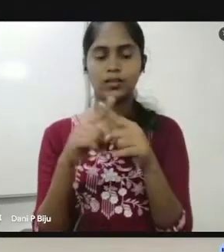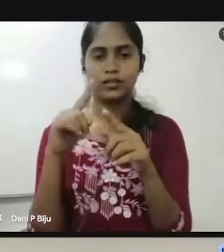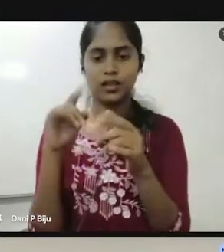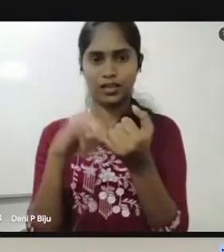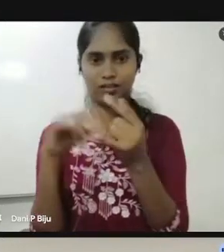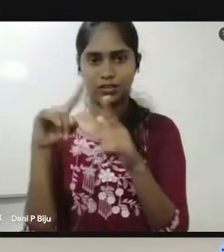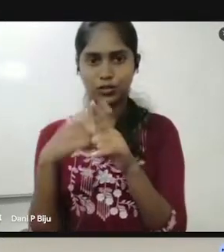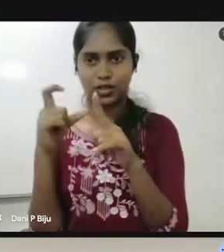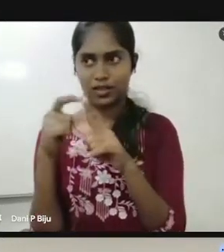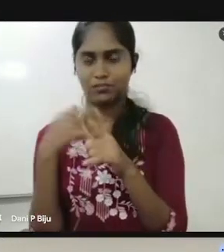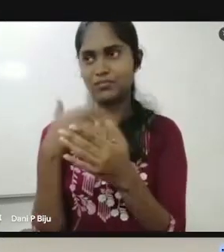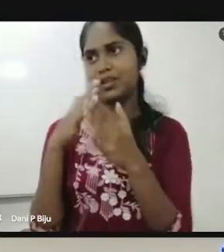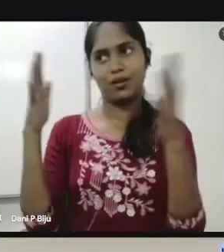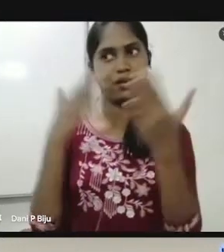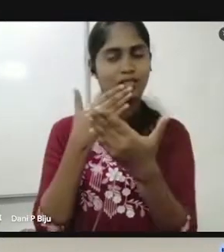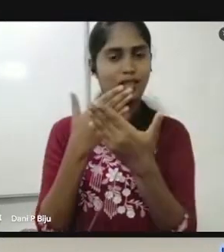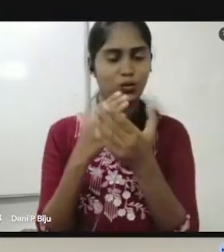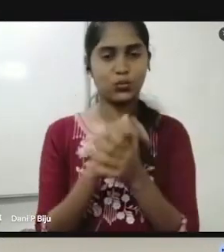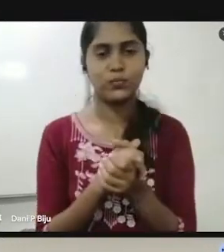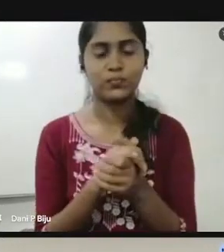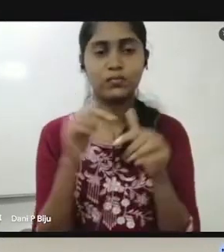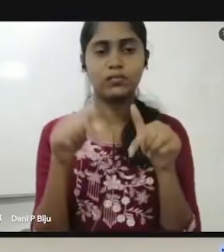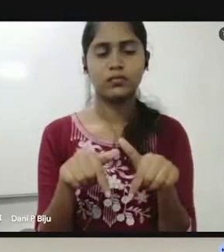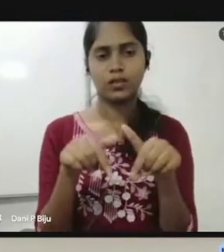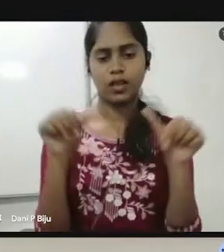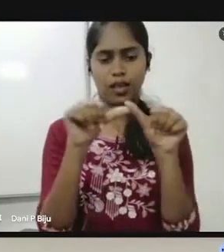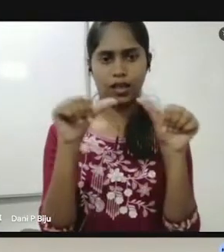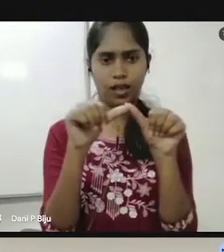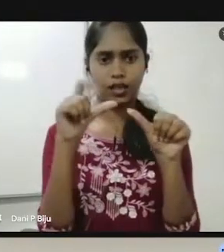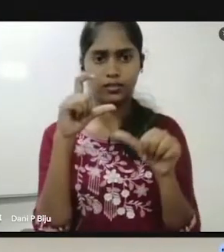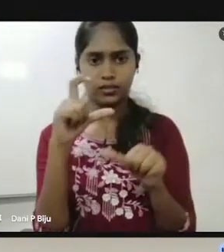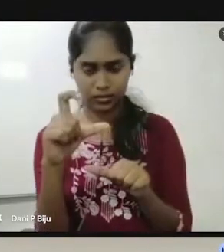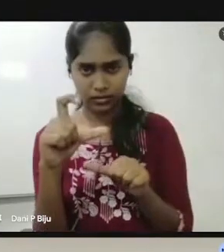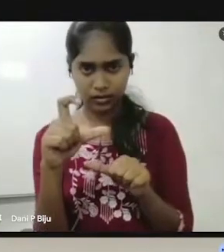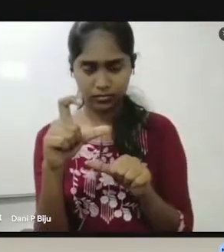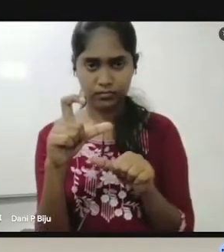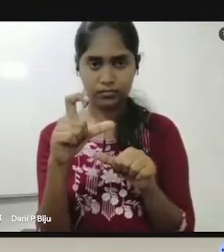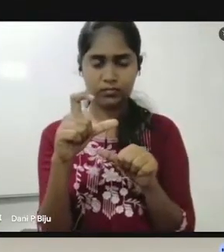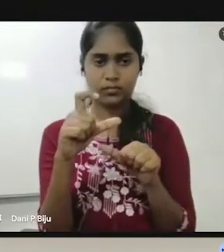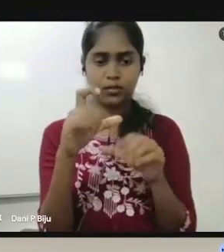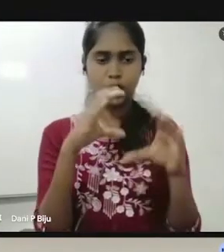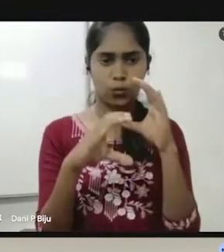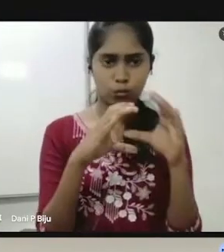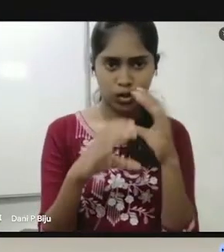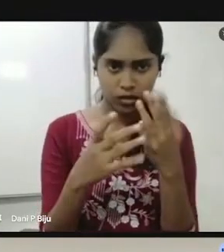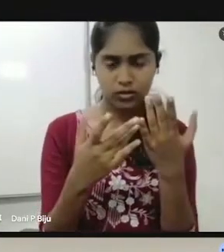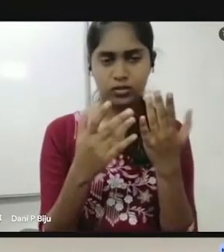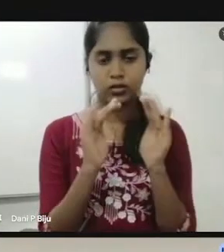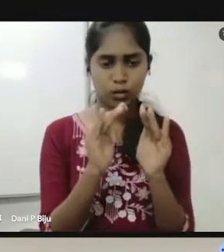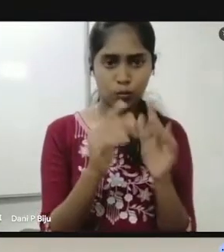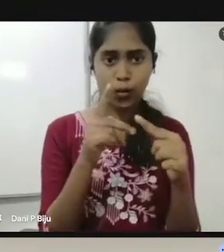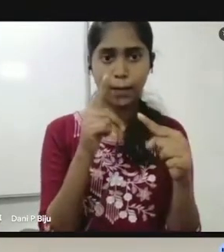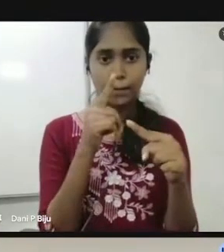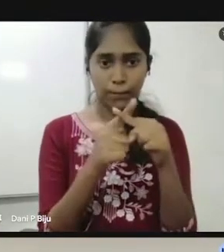ആദ്യമേ തന്നെ അറിയിച്ചുകൊള്ളുന്നു. ഓഗ്മെന്റേറ്റീവ് ആൻഡ് ഓൾട്ടർനേറ്റീവ് കമ്മ്യൂണിക്കേഷൻ അഥവാ AAC ഇന്റർവെൻഷനെ പറ്റി നമ്മൾ കൂടുതൽ മനസ്സിലാക്കുന്നതിന്